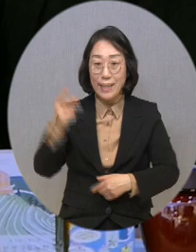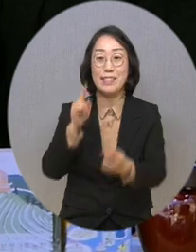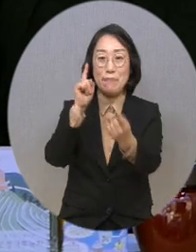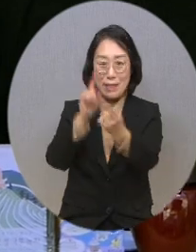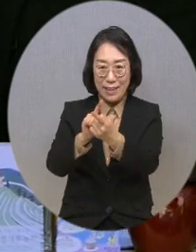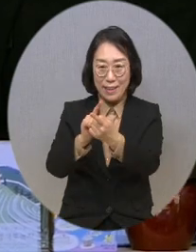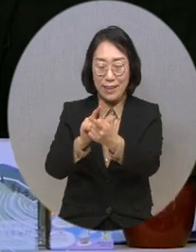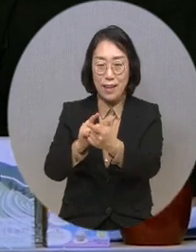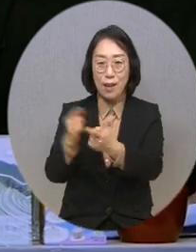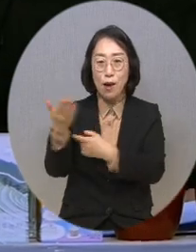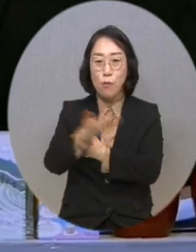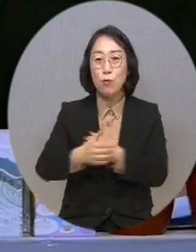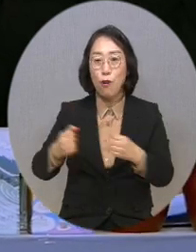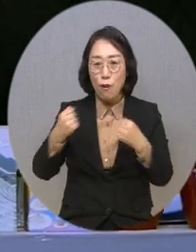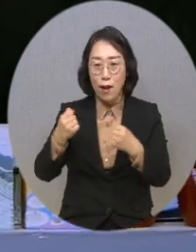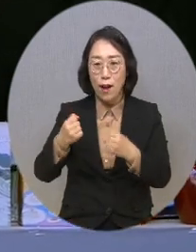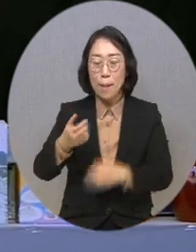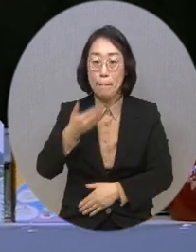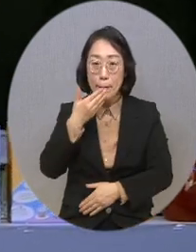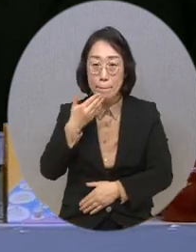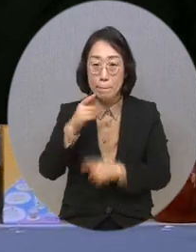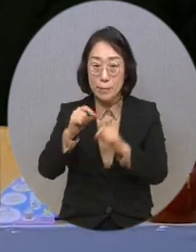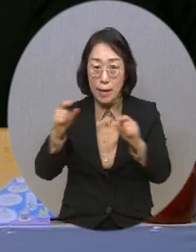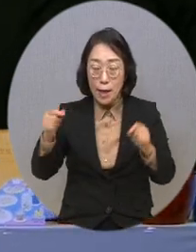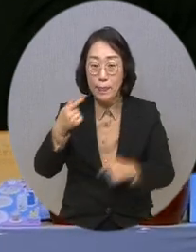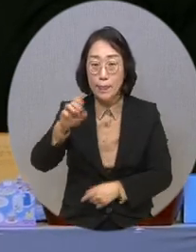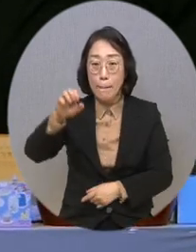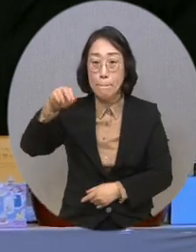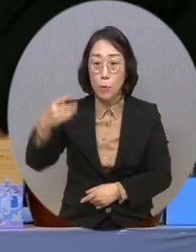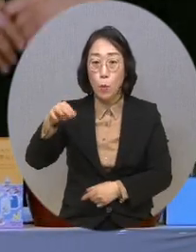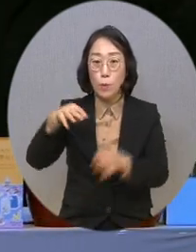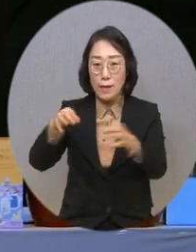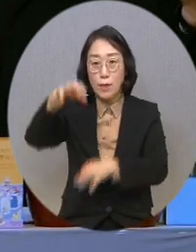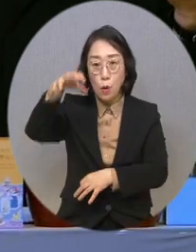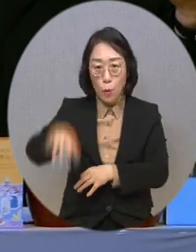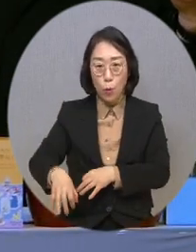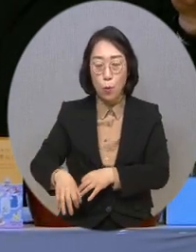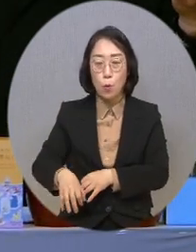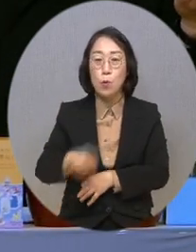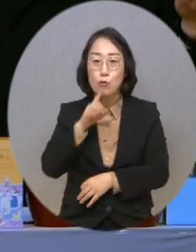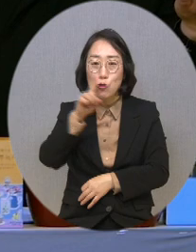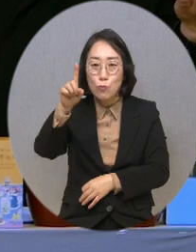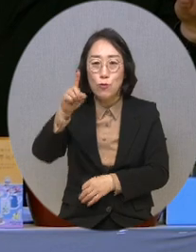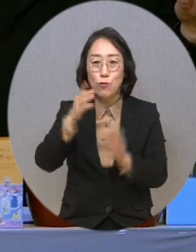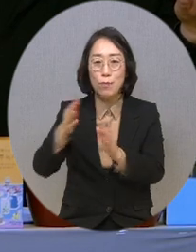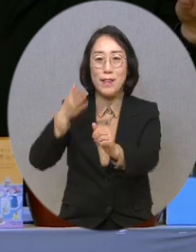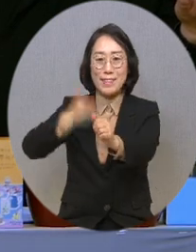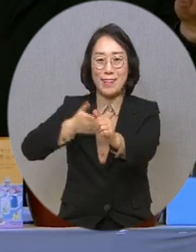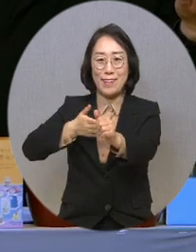하겠습니다. 건강한 한국인의 밥상은 남도장터에서 준비하세요.